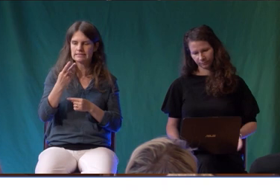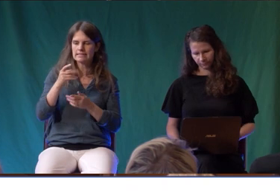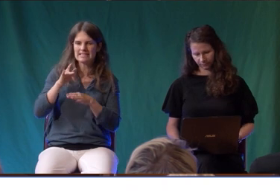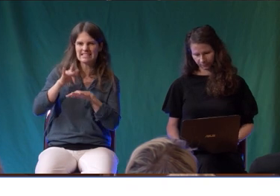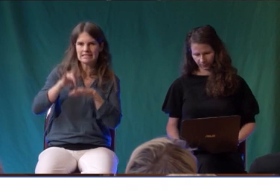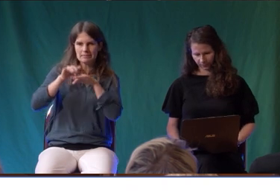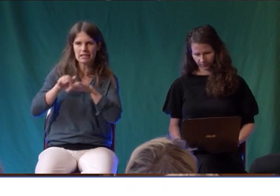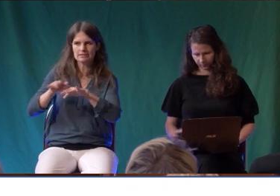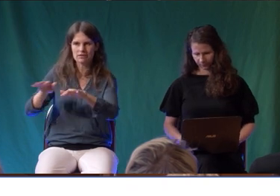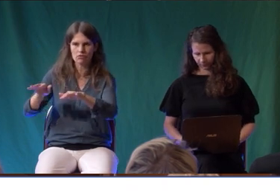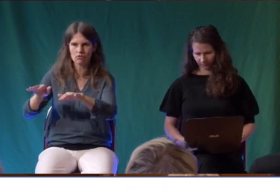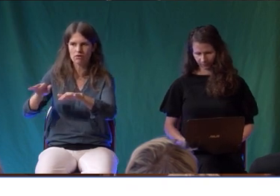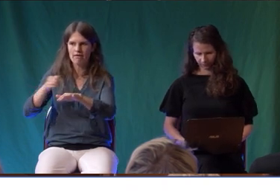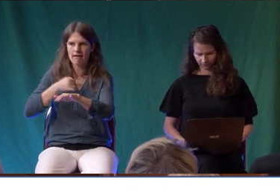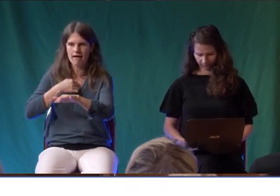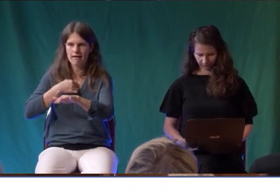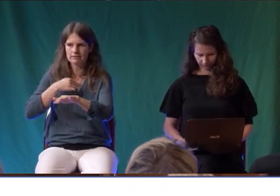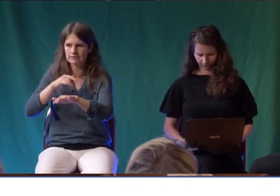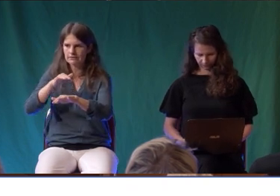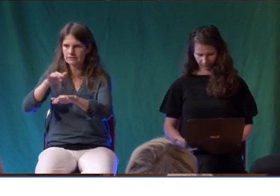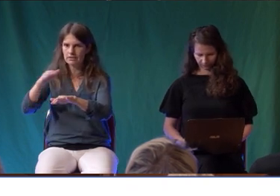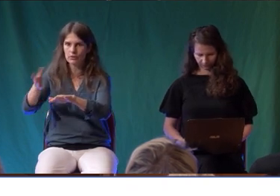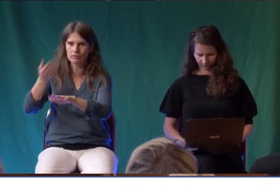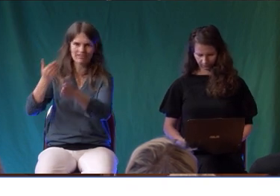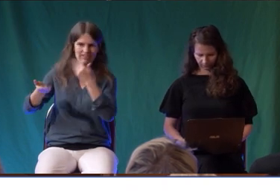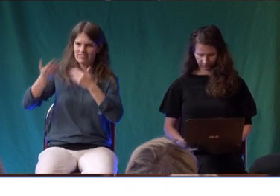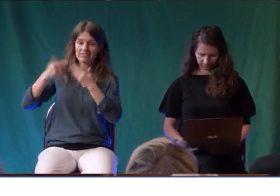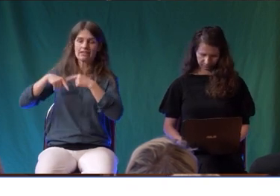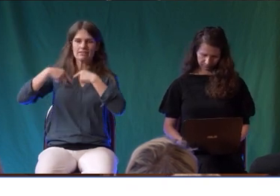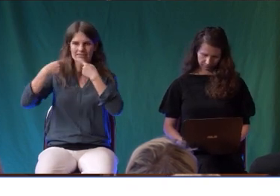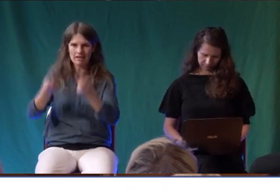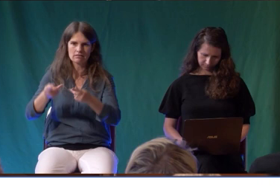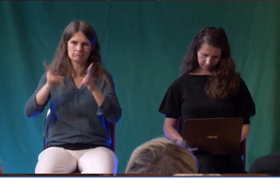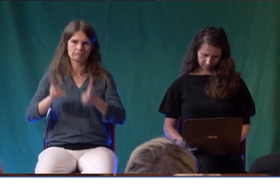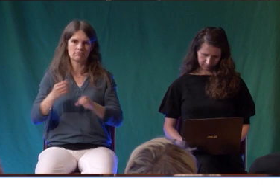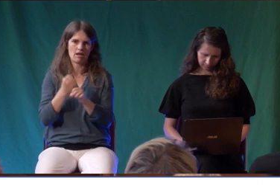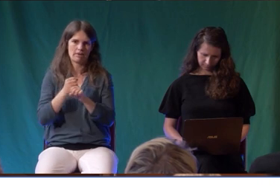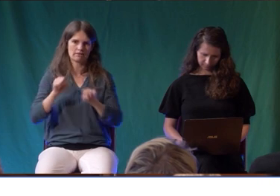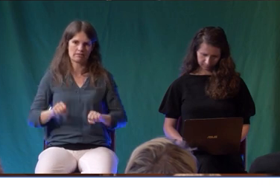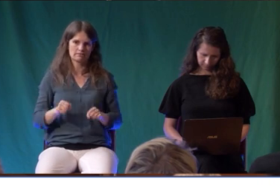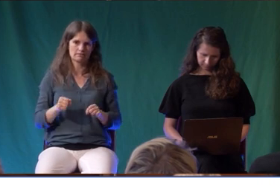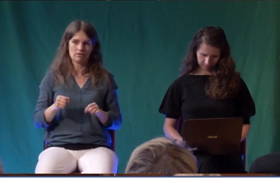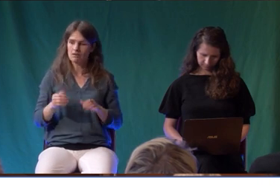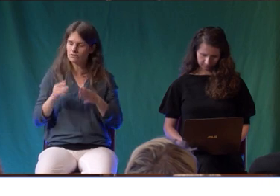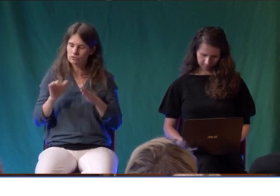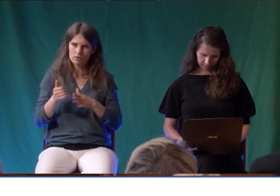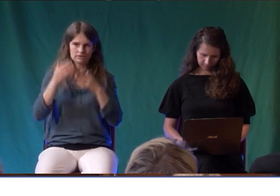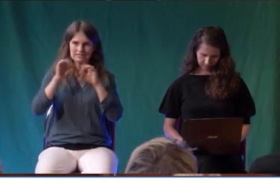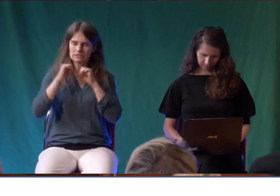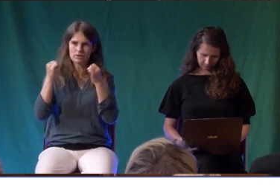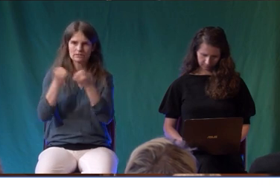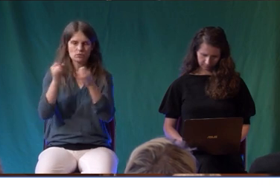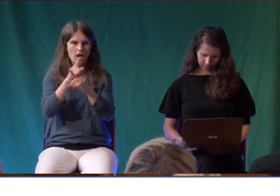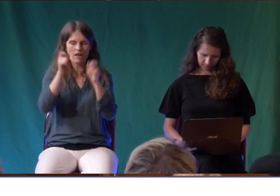muss man erstmal darüber sprechen Ängste zu nehmen und worüber sprechen wir überhaupt und ja wirklich für die Situation zu sensibilisieren